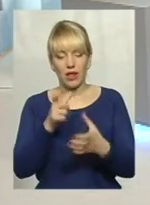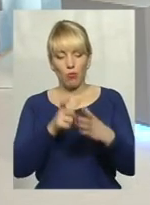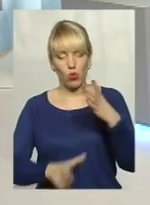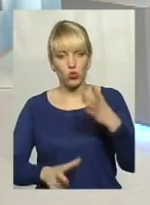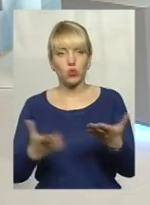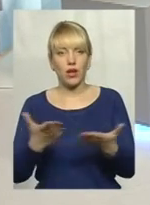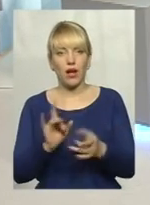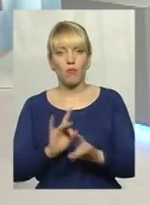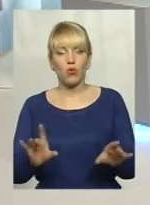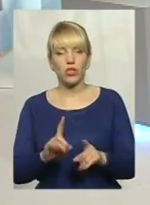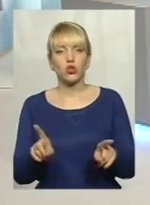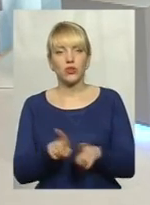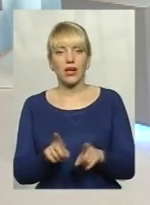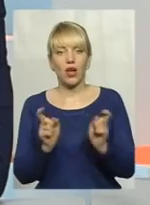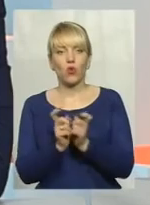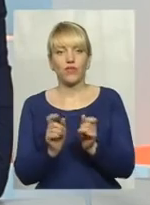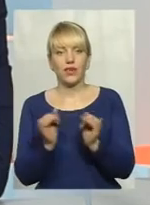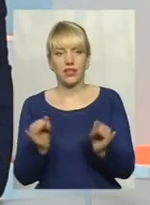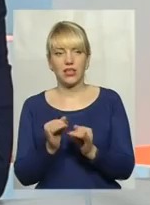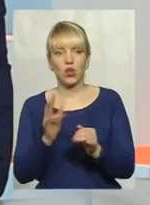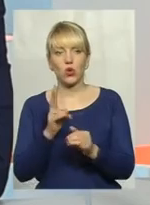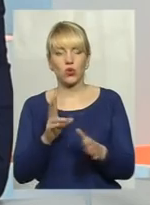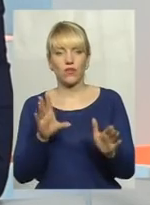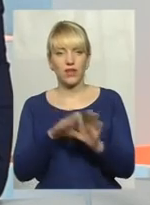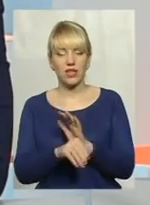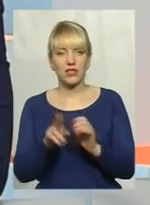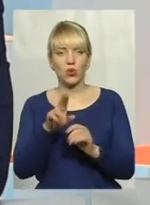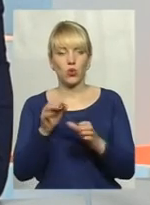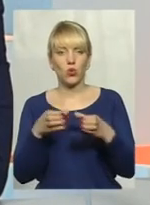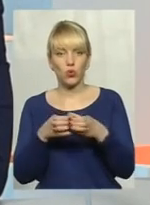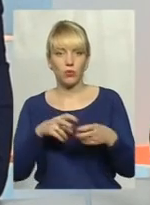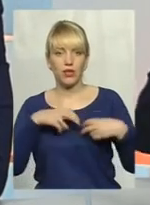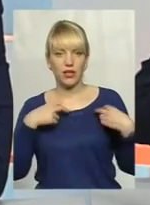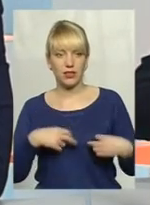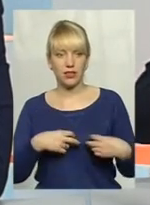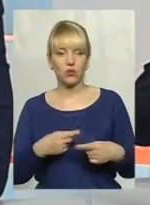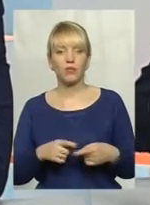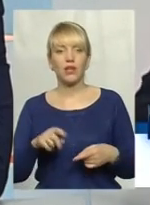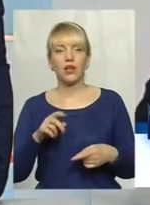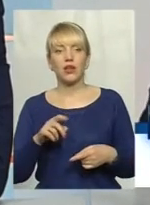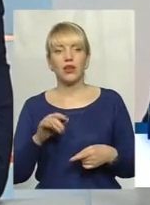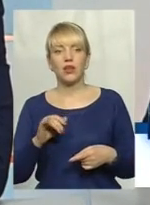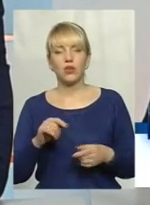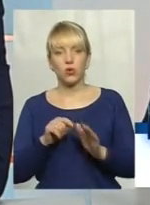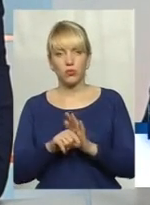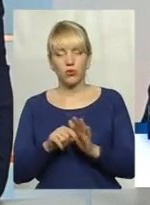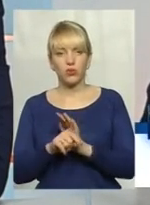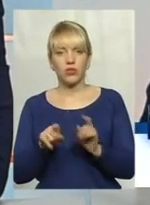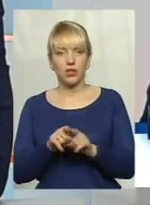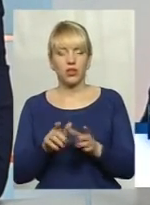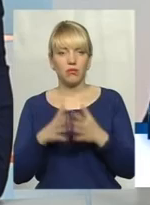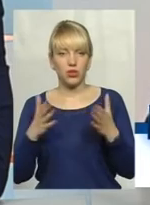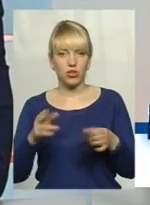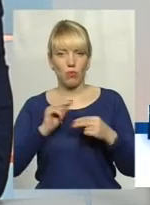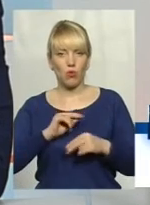пояснює, що таке конфлікт інтересів, хто віднесений до групи ризику, тобто найбільш такі от які